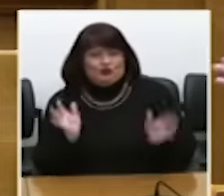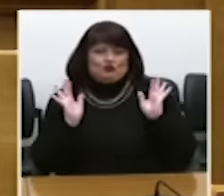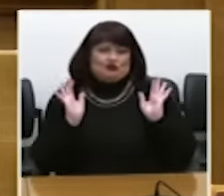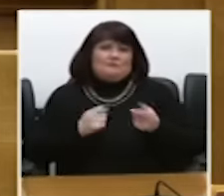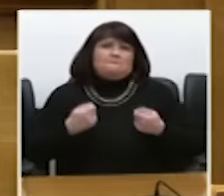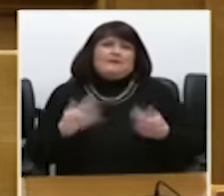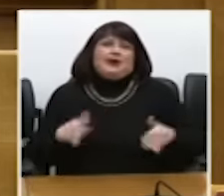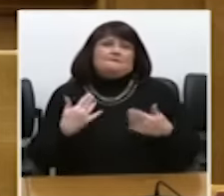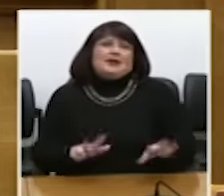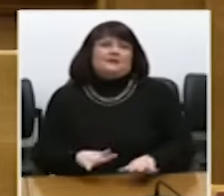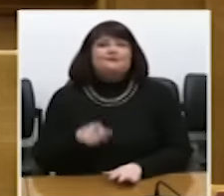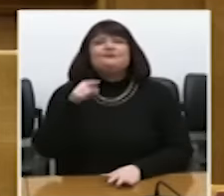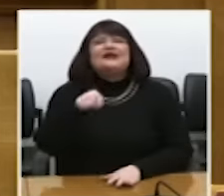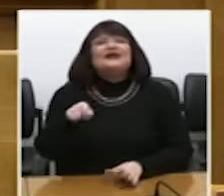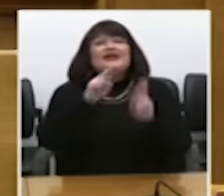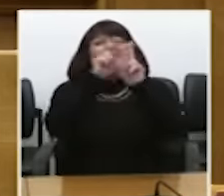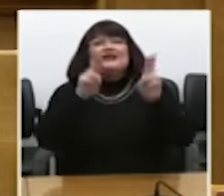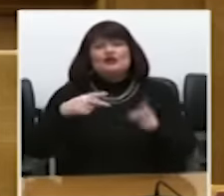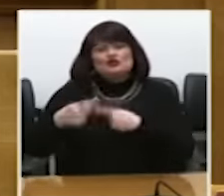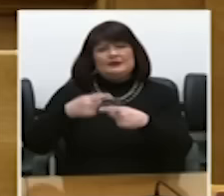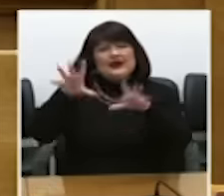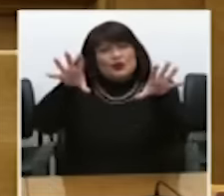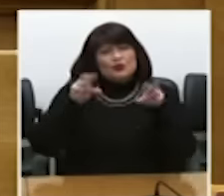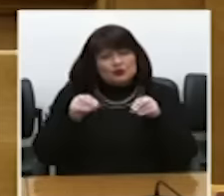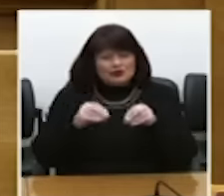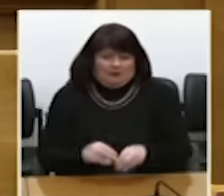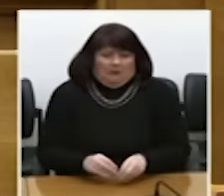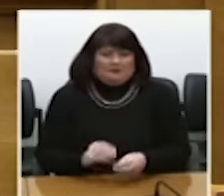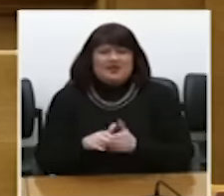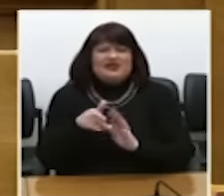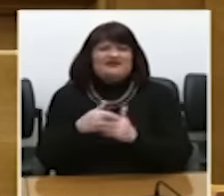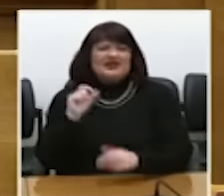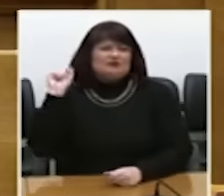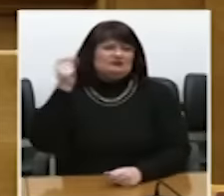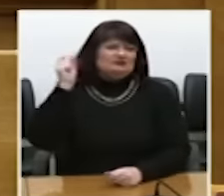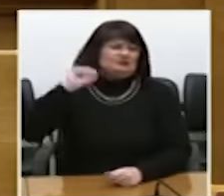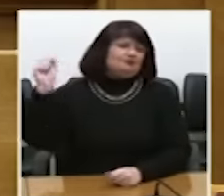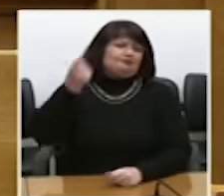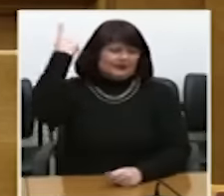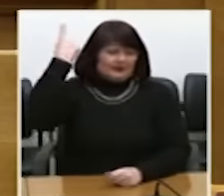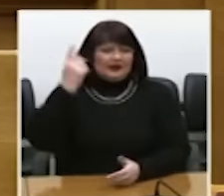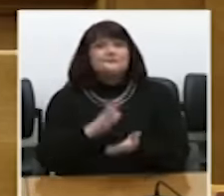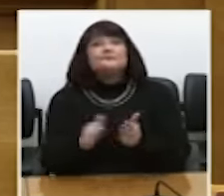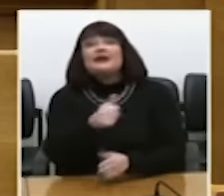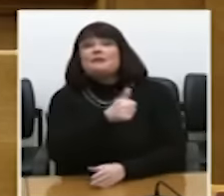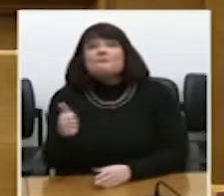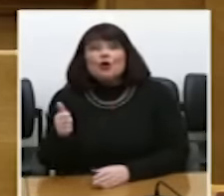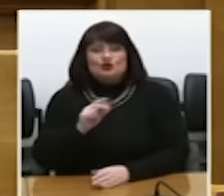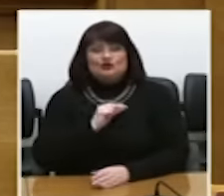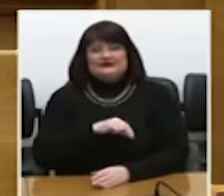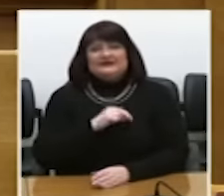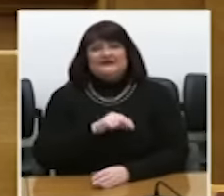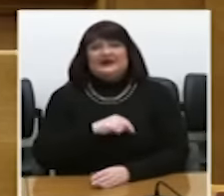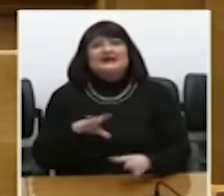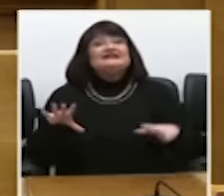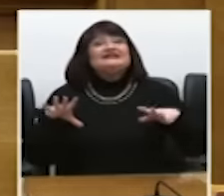εσείς τη διεθνή εμπειρία την γράφετε στα παλαιότερα των υποδημάτων σας και την αξιοποιείτε μόνο εκεί που θεωρείτε όλοι